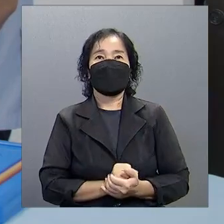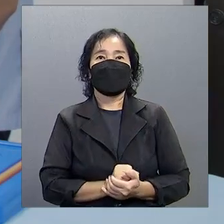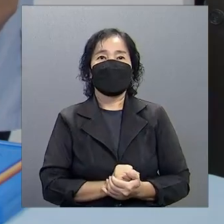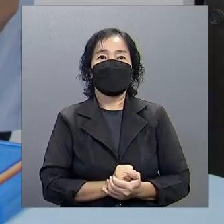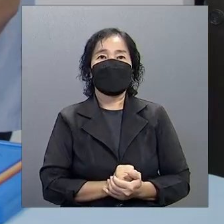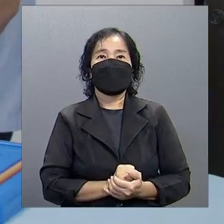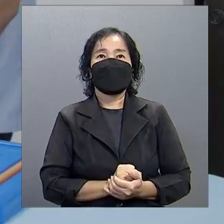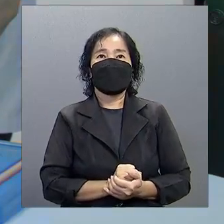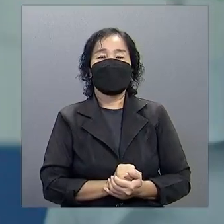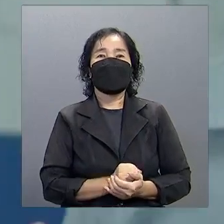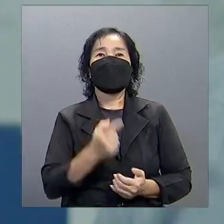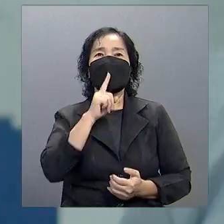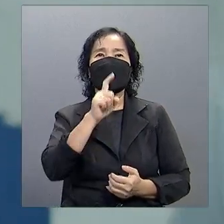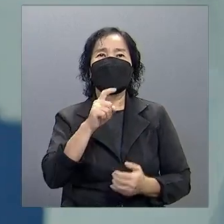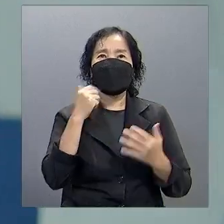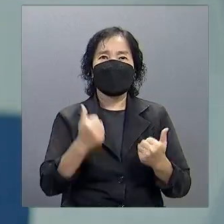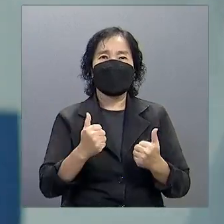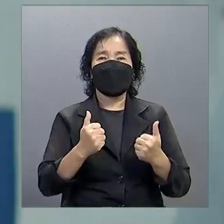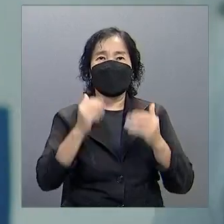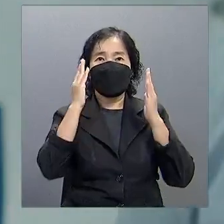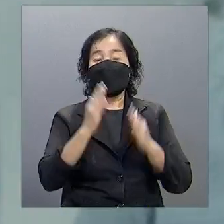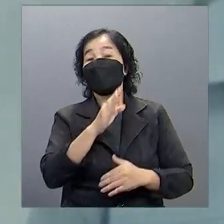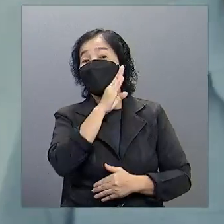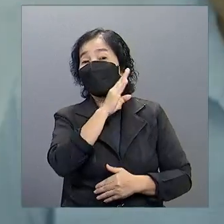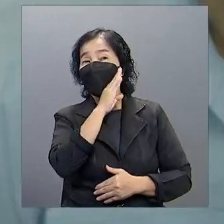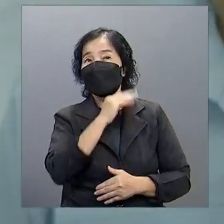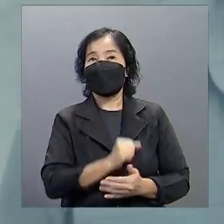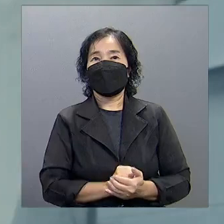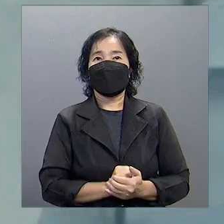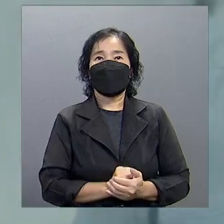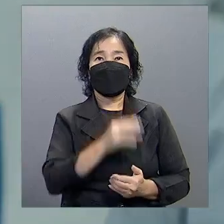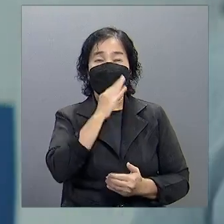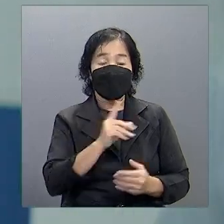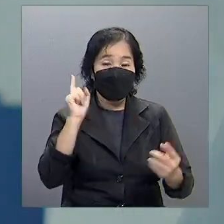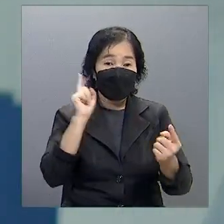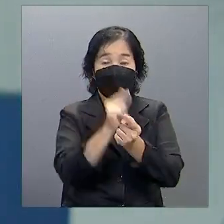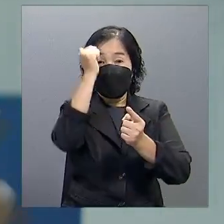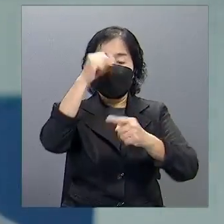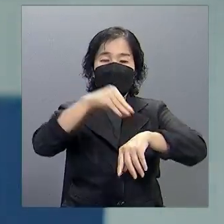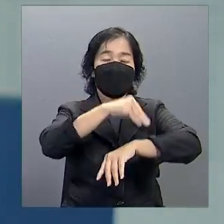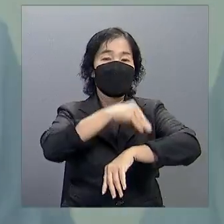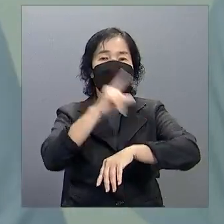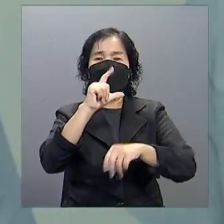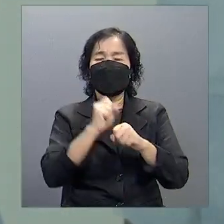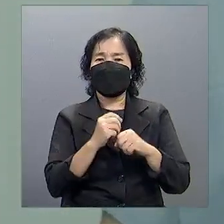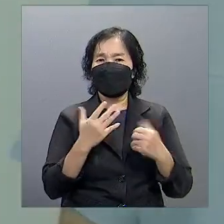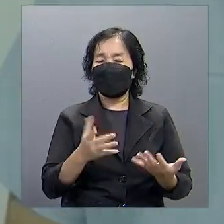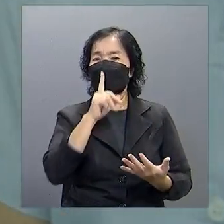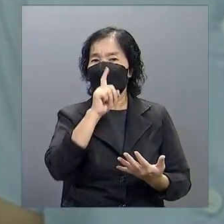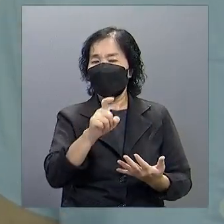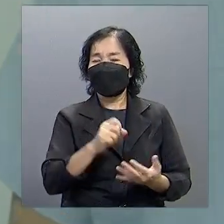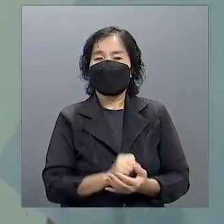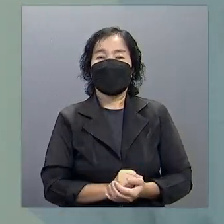พี่น้ำชายเจ็ดคนนี้สมมติว่าเกิดเจอฝีดาษลิงขึ้นมาเนี่ยชีวิตยังไงต่อเราต้องดำเนินการยังไงต่อ ก็คง